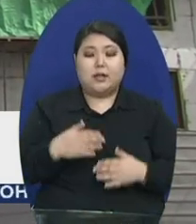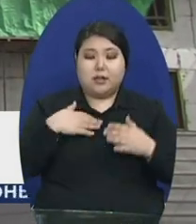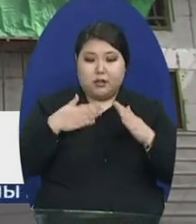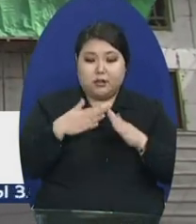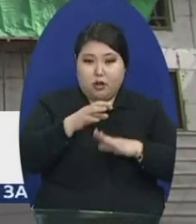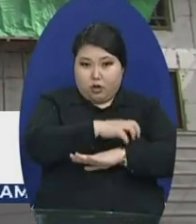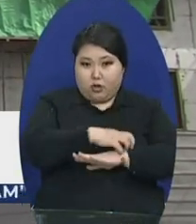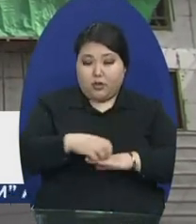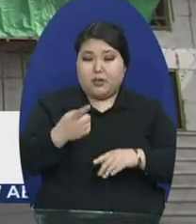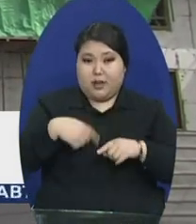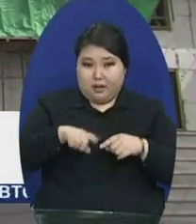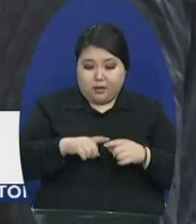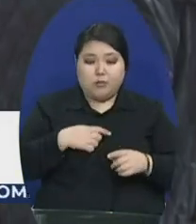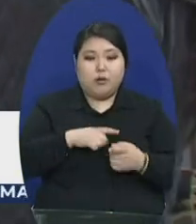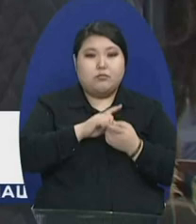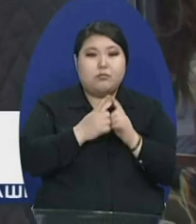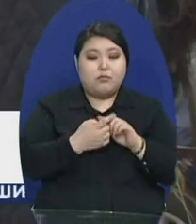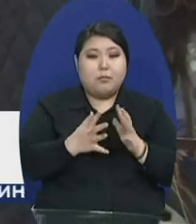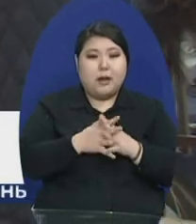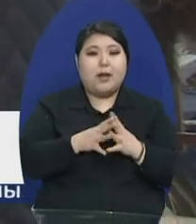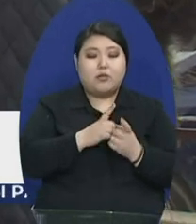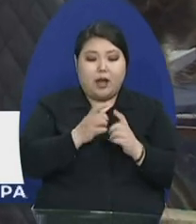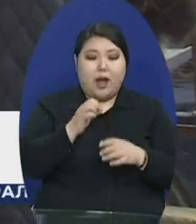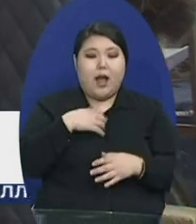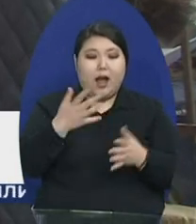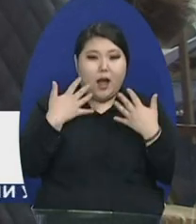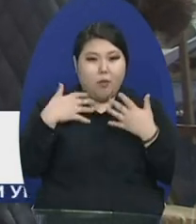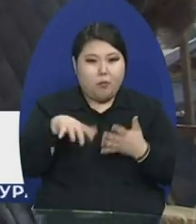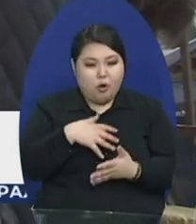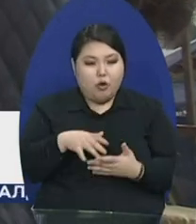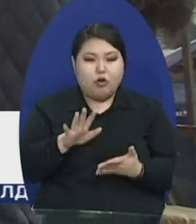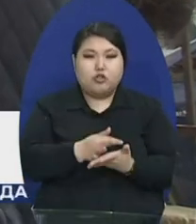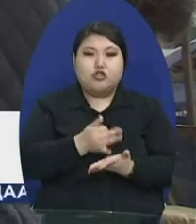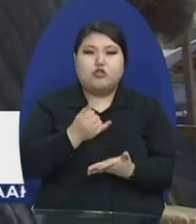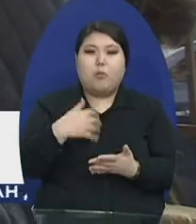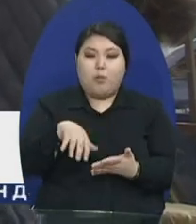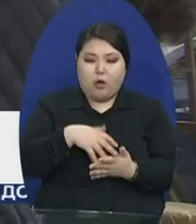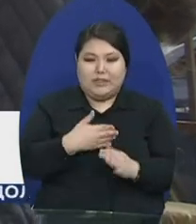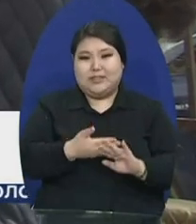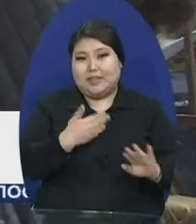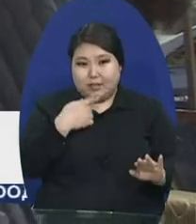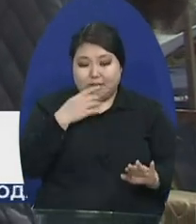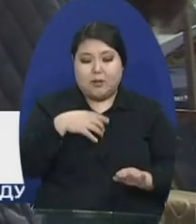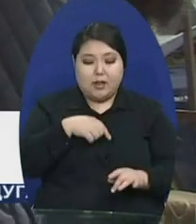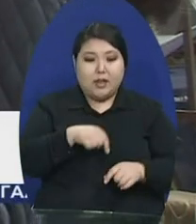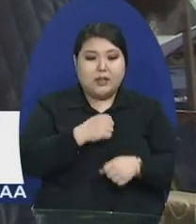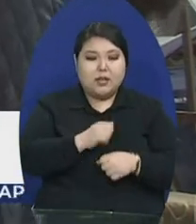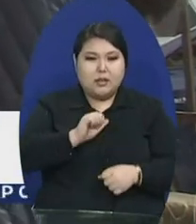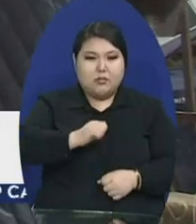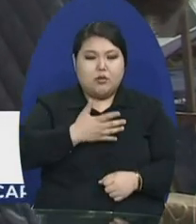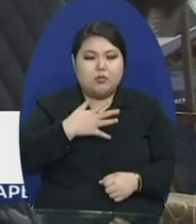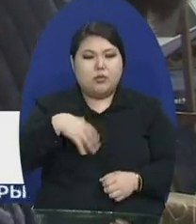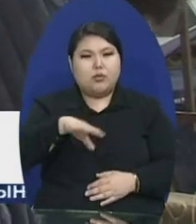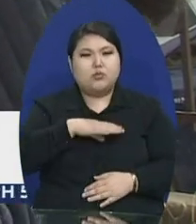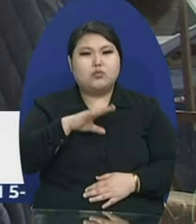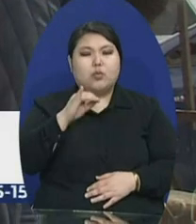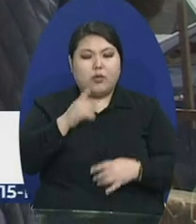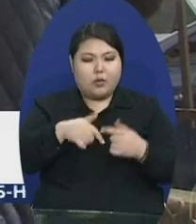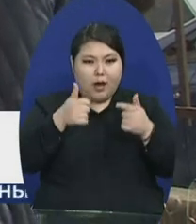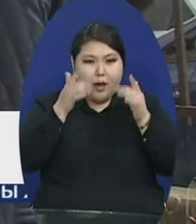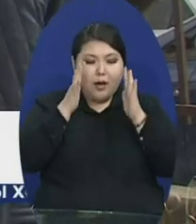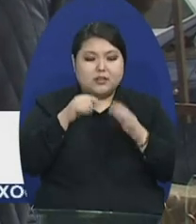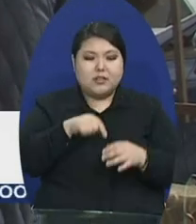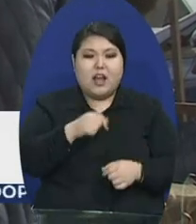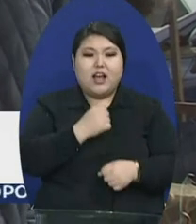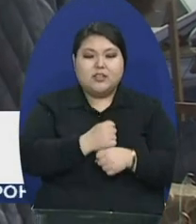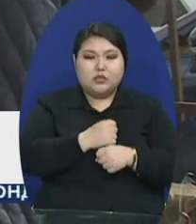төлөвлөжж агарын бохирдол хөрсний бохирдлоос салнаа гэж байгаа шүү дээ. Тэгэхээр энэ ажлыг бид эрчимжүүлэхийн тулд юун дээр анхаарах юм? Яаж одоо энэ